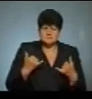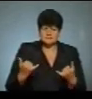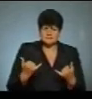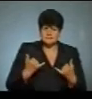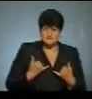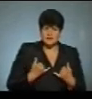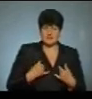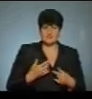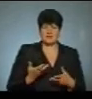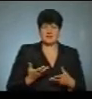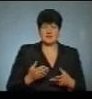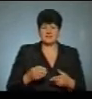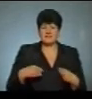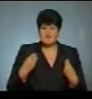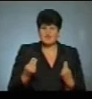і жертвували